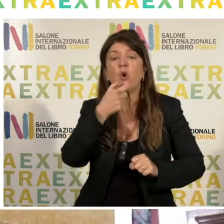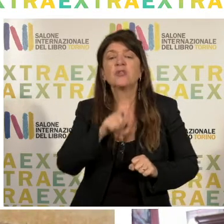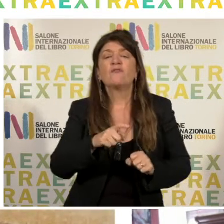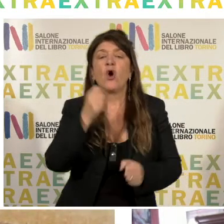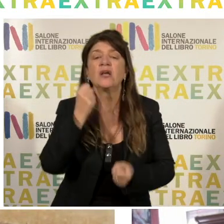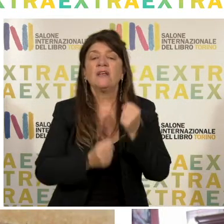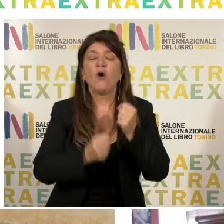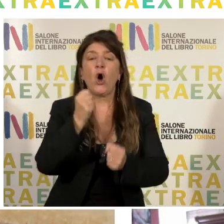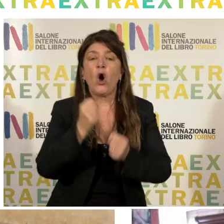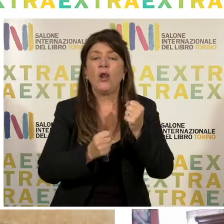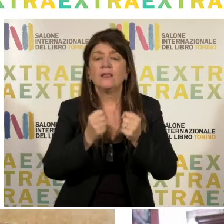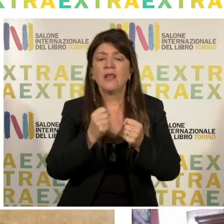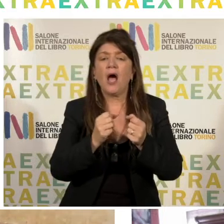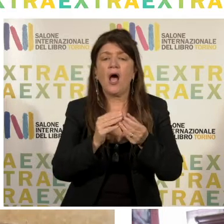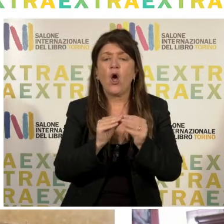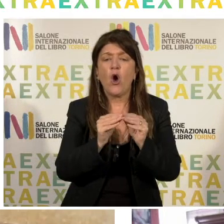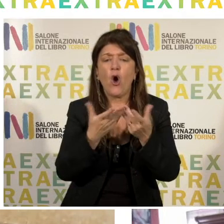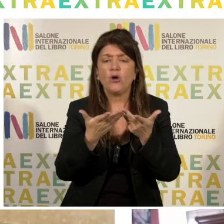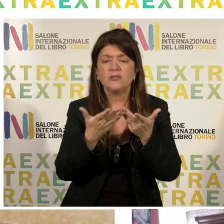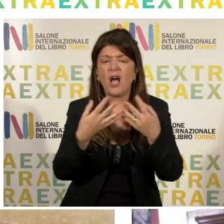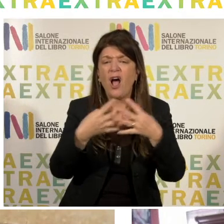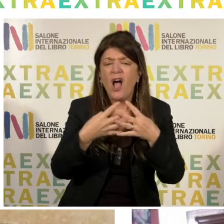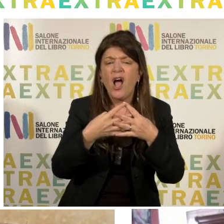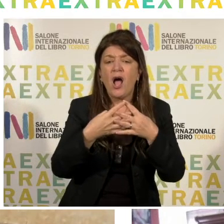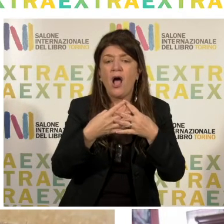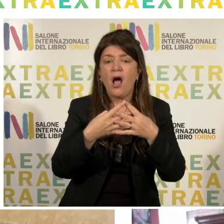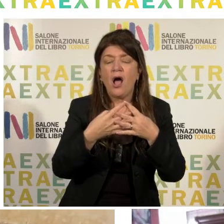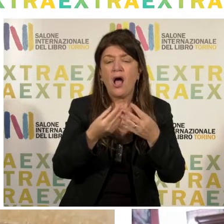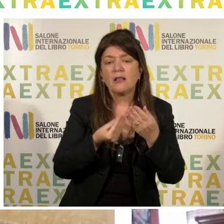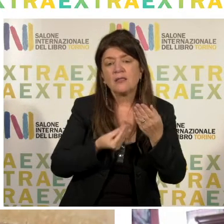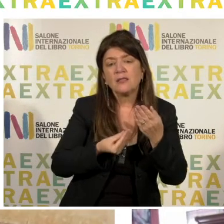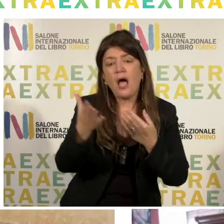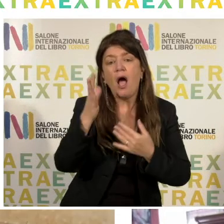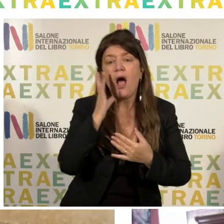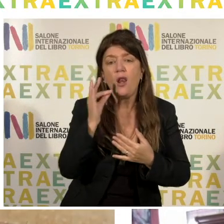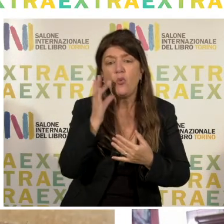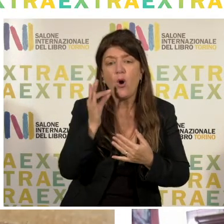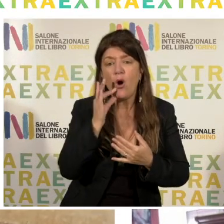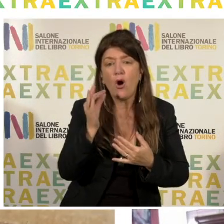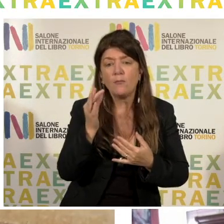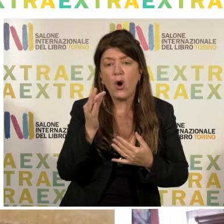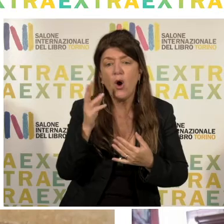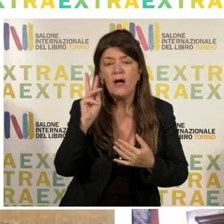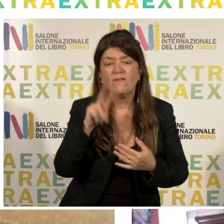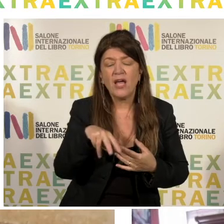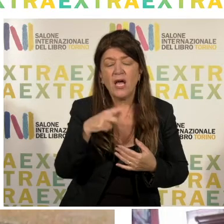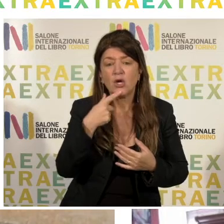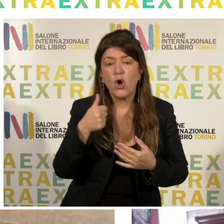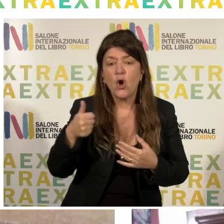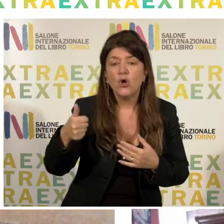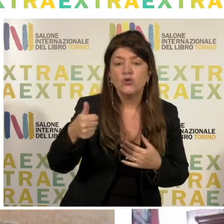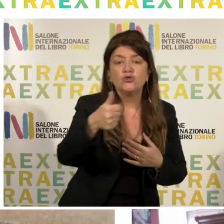è un insensato solitaire, un individuo atomizzato,